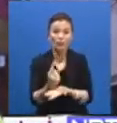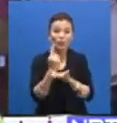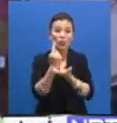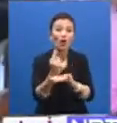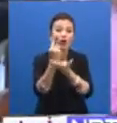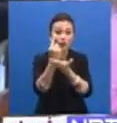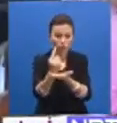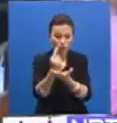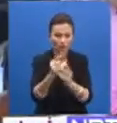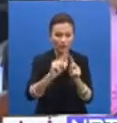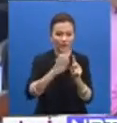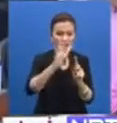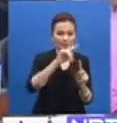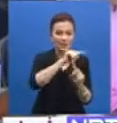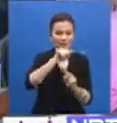4ถึง 8พ.ย.นี้